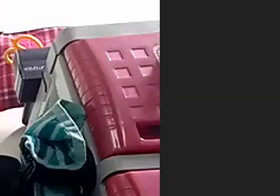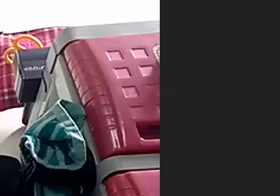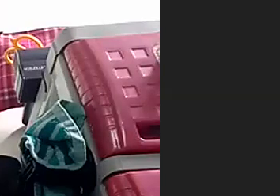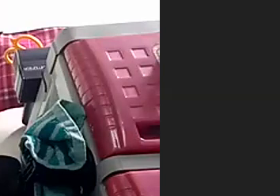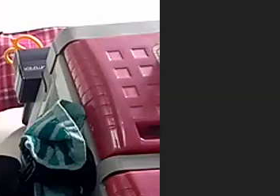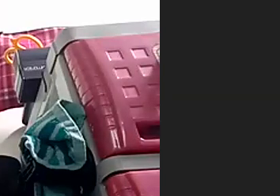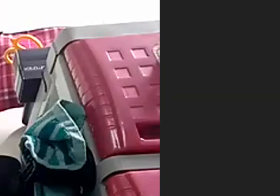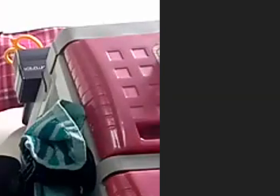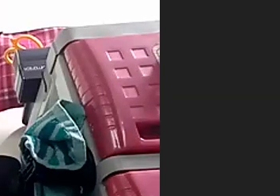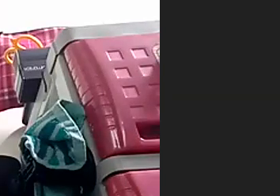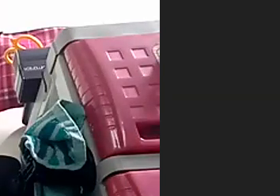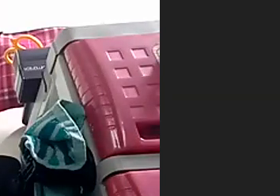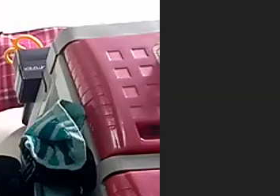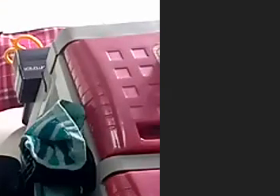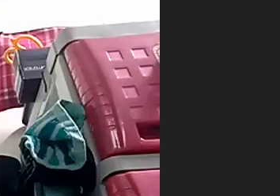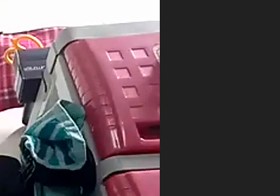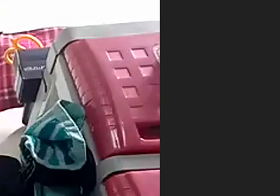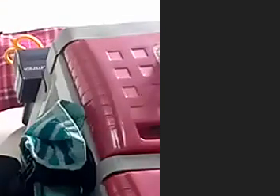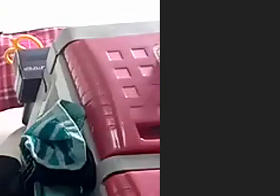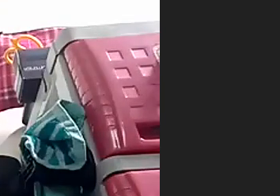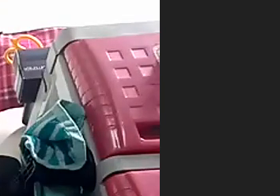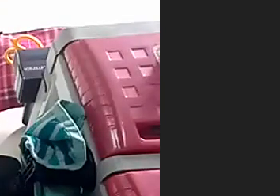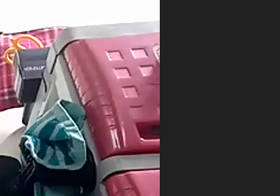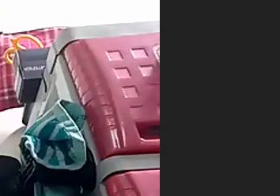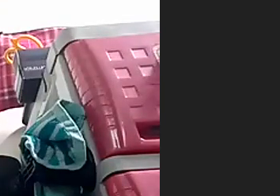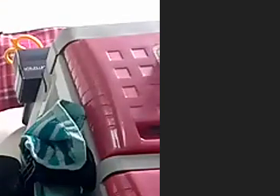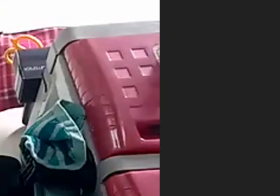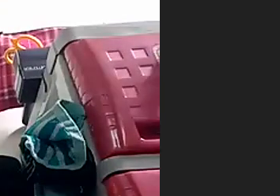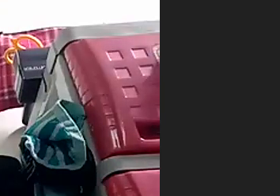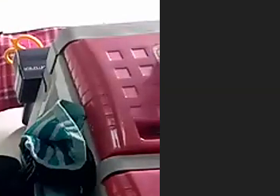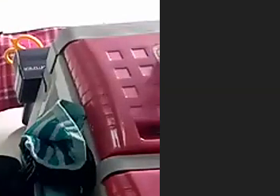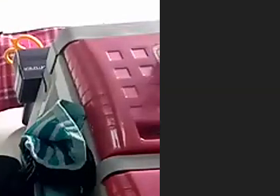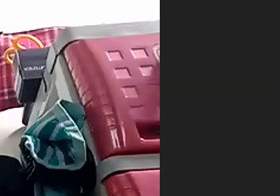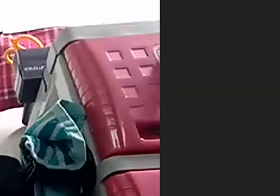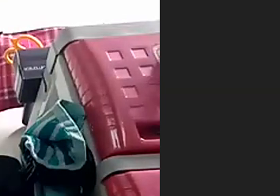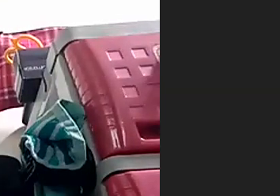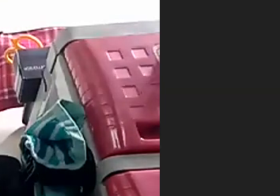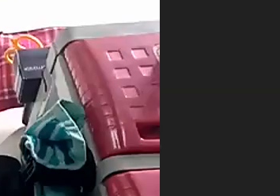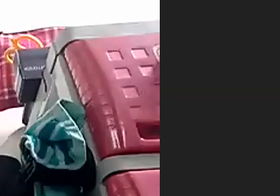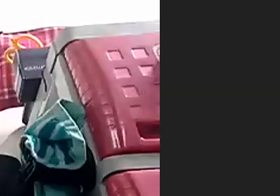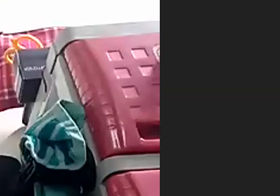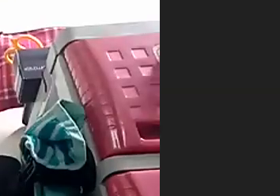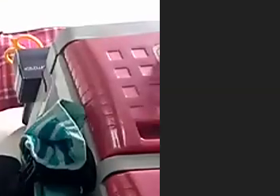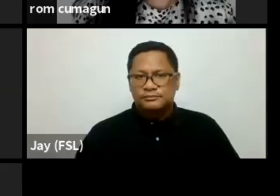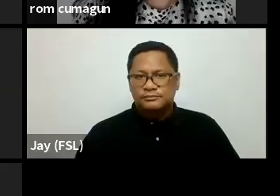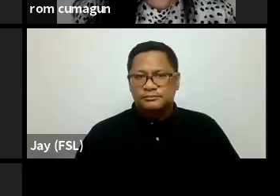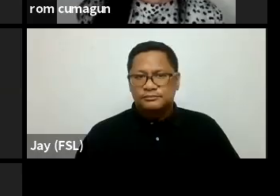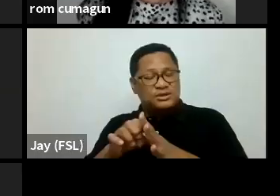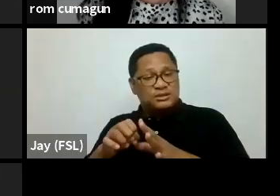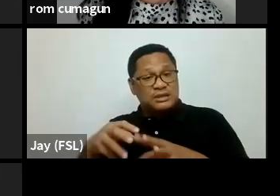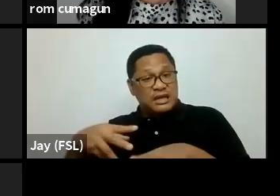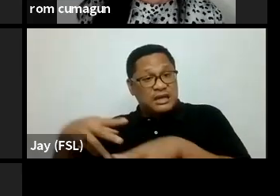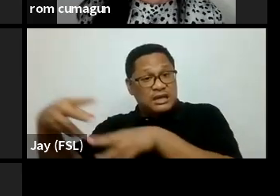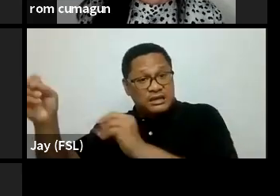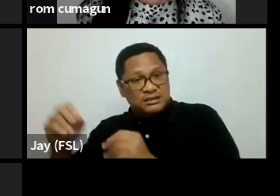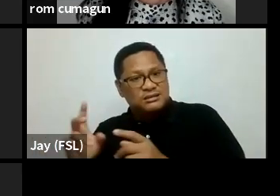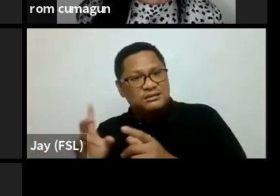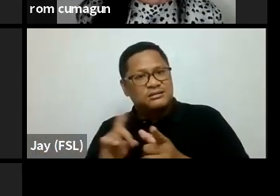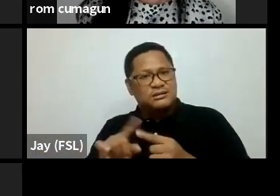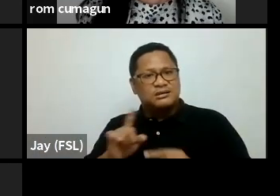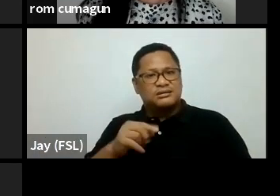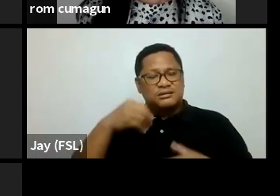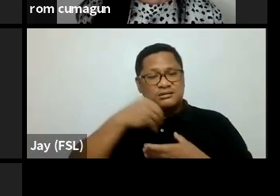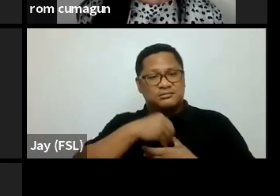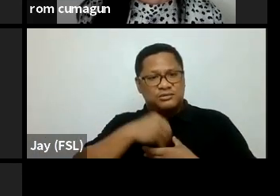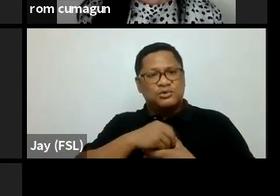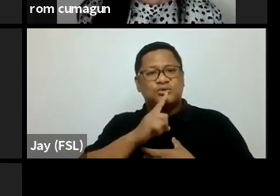yung aking asawa kasi mahirap din pala yung pag mag-aalis siya, sabi mo lang sa kalooban mo,